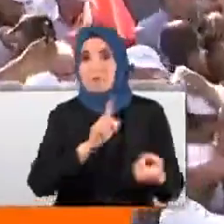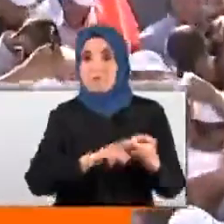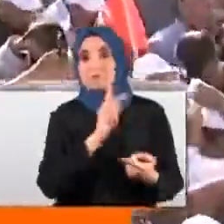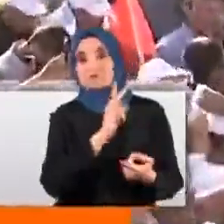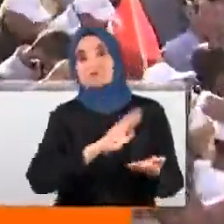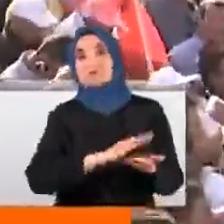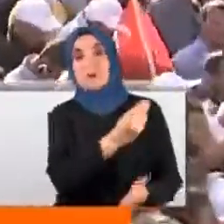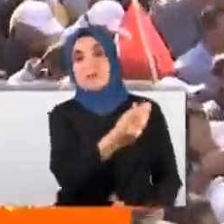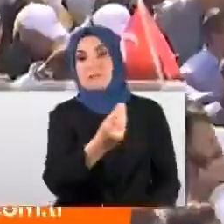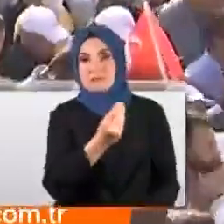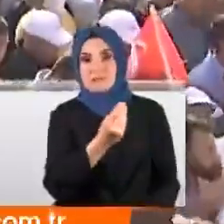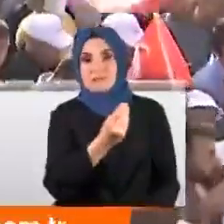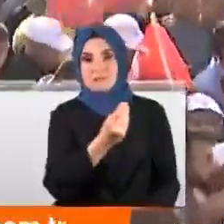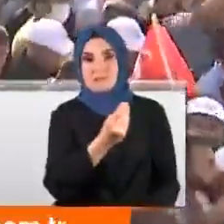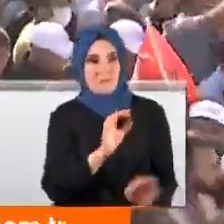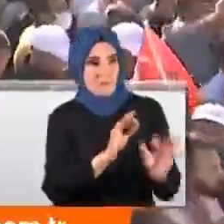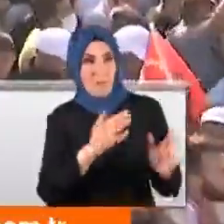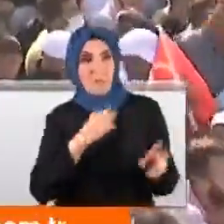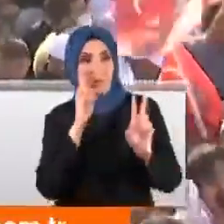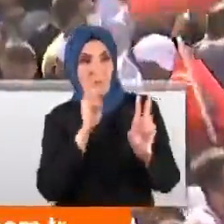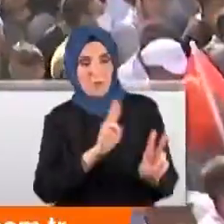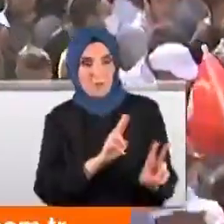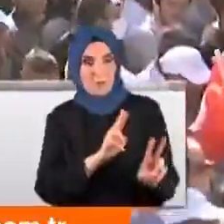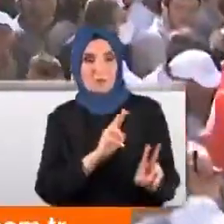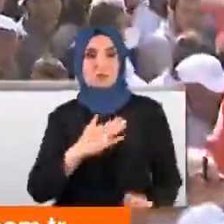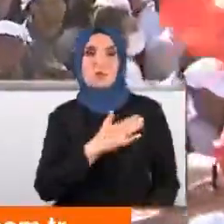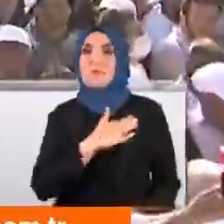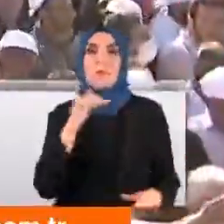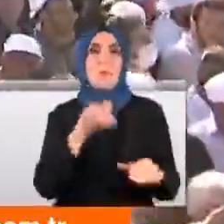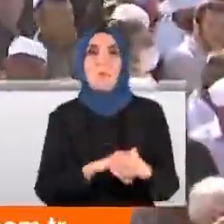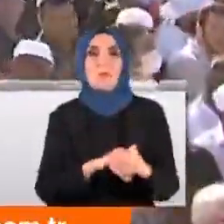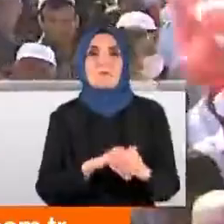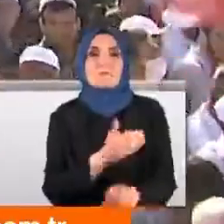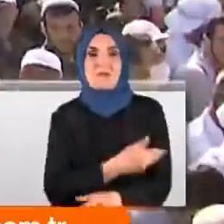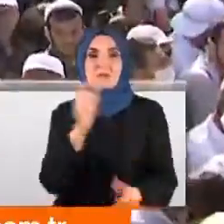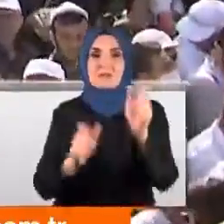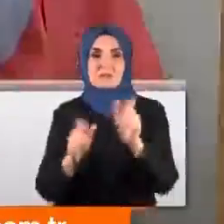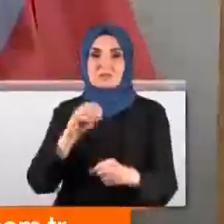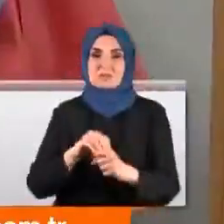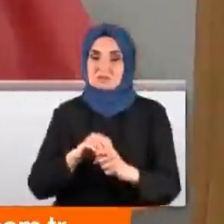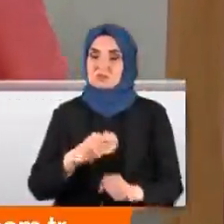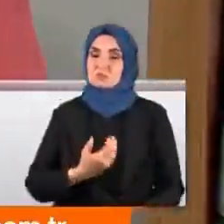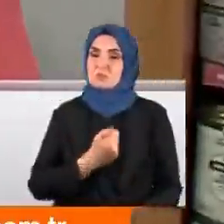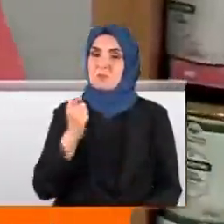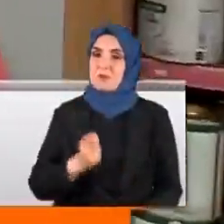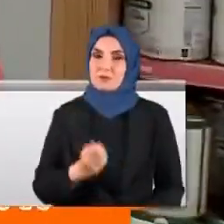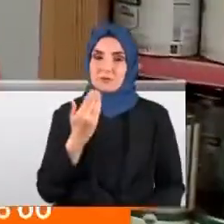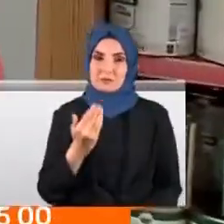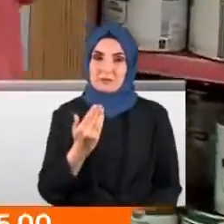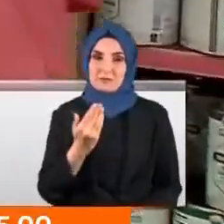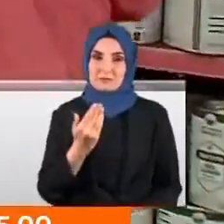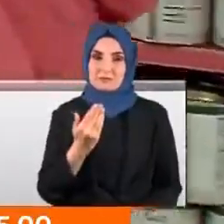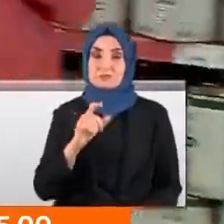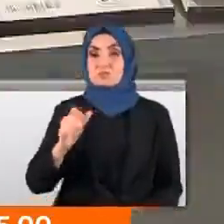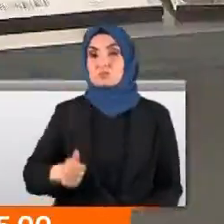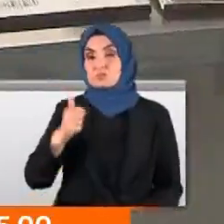bu durumunu gördükçe CHP'ye oy veren vatandaşlarım adına gerçekten üzülüyorum. Cumhurbaşkanı muhalefetin